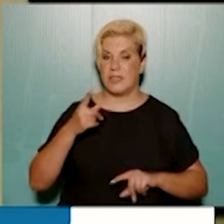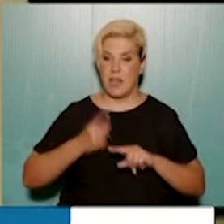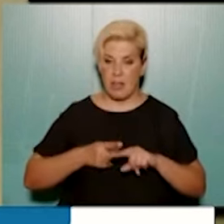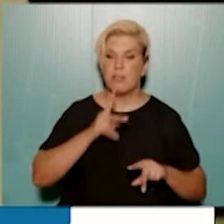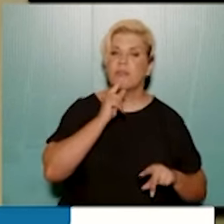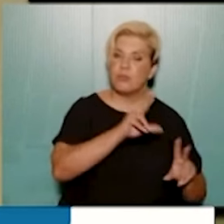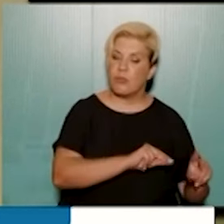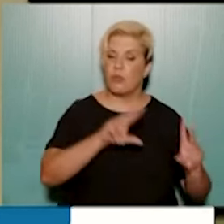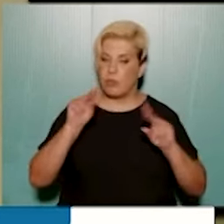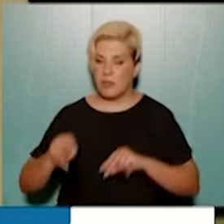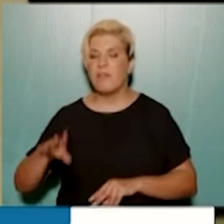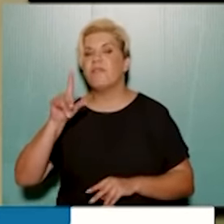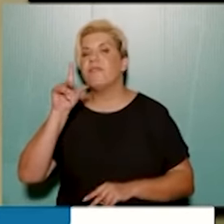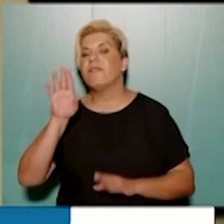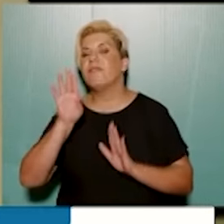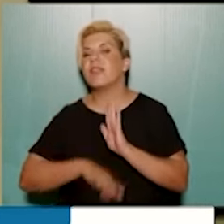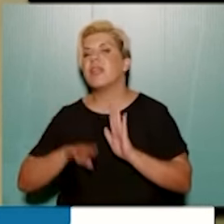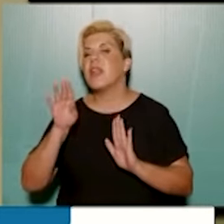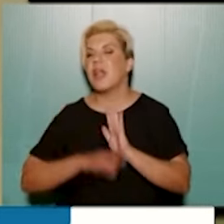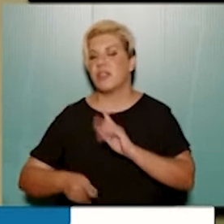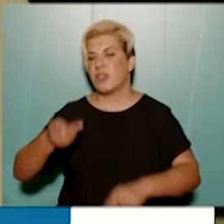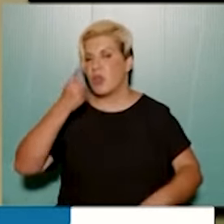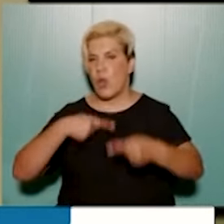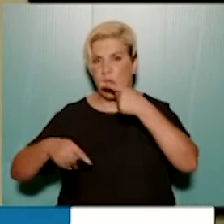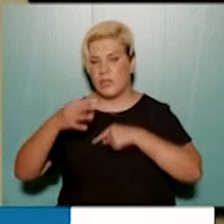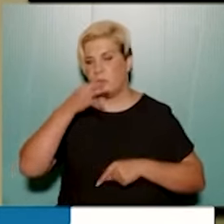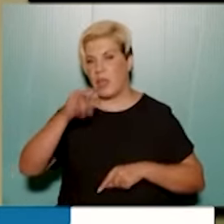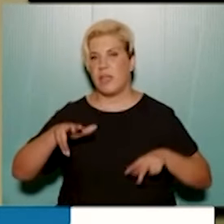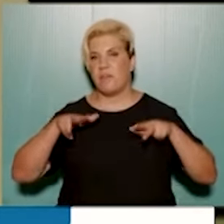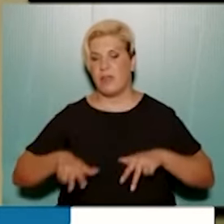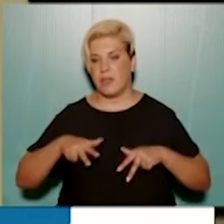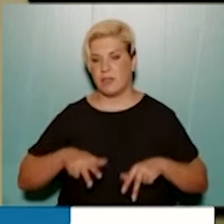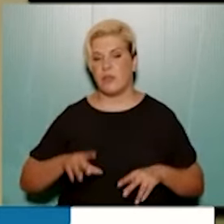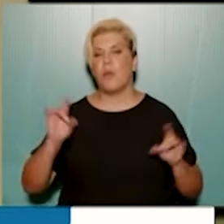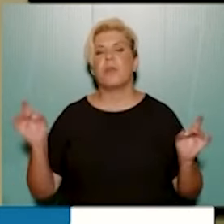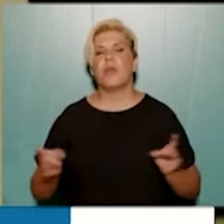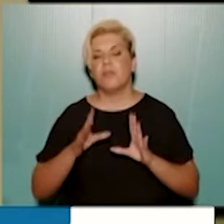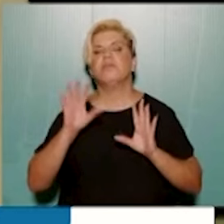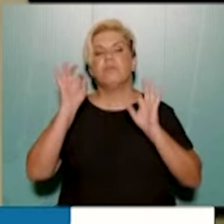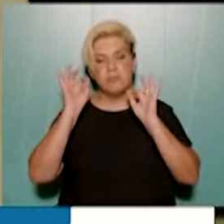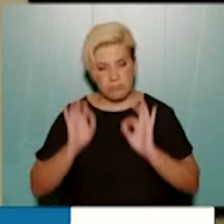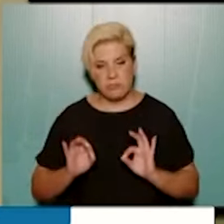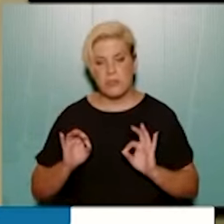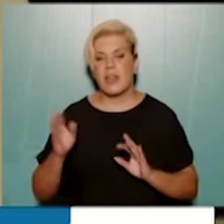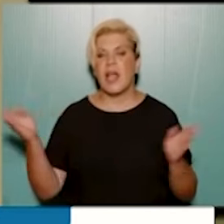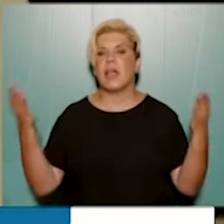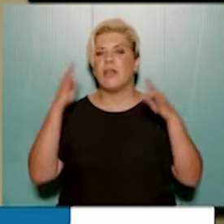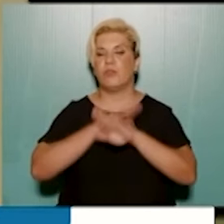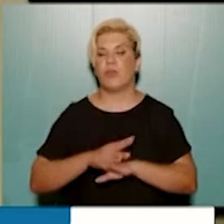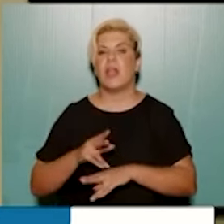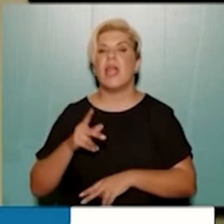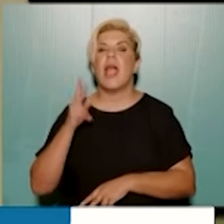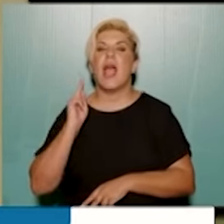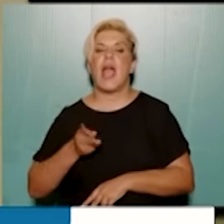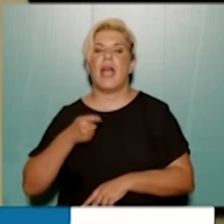τόσο εξοργιστικές είναι και οι φτηνές δικαιολογίες που επιστρατεύει κάθε φορά η κυβέρνηση ή οποιαδήποτε κυβέρνηση, προκειμένου να κρυφτούν οι εγκληματικές ευθύνες